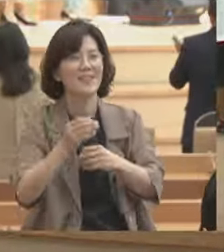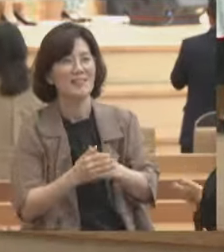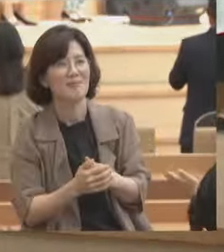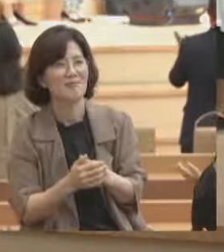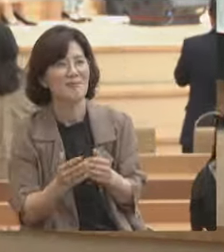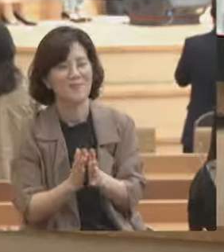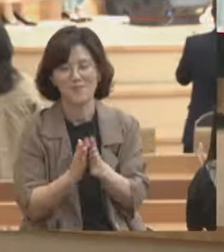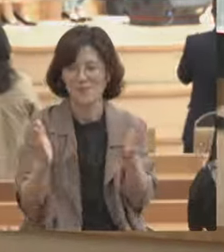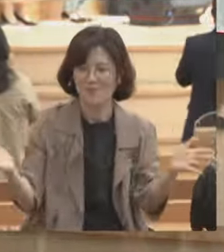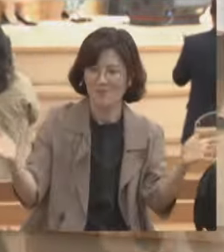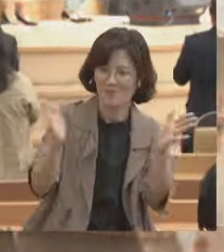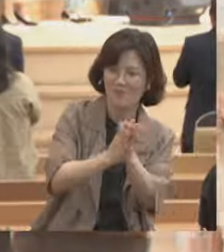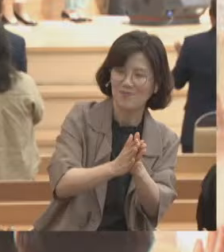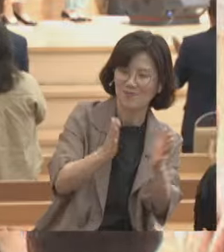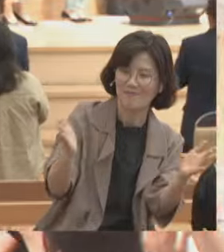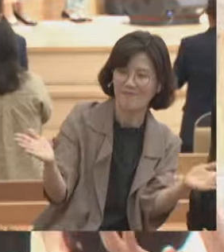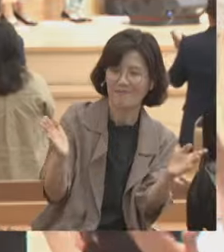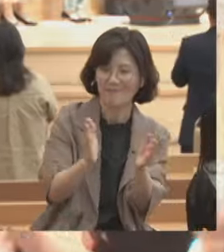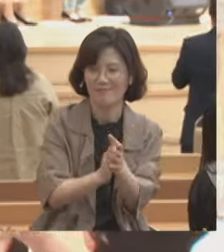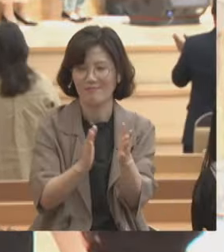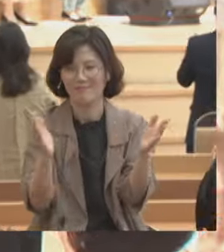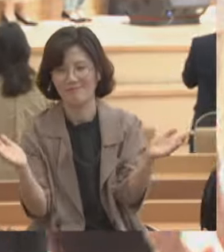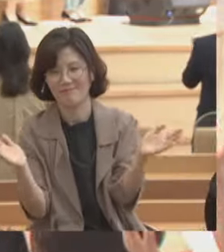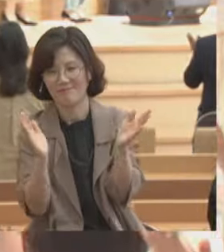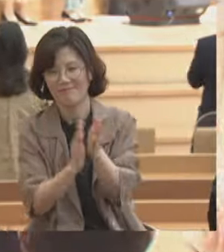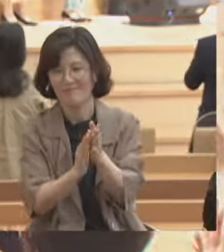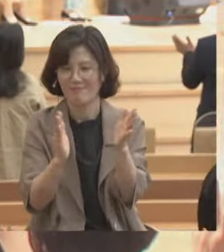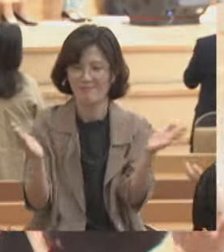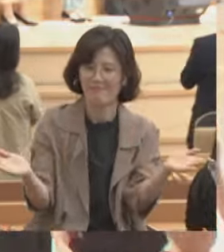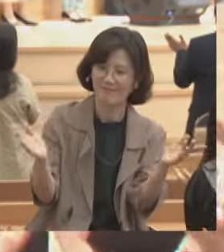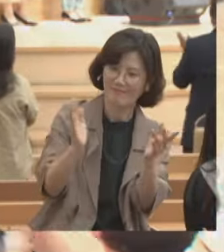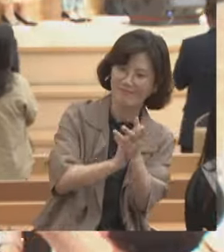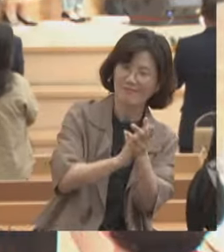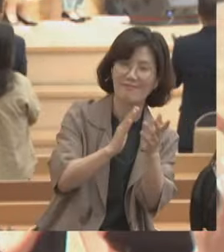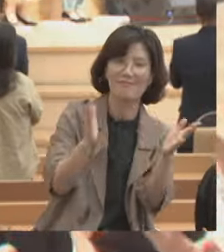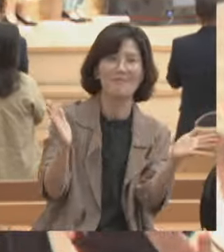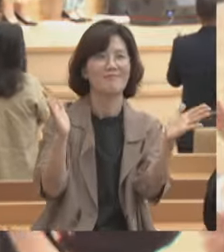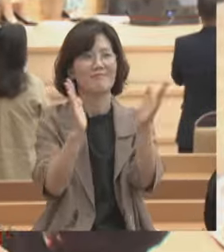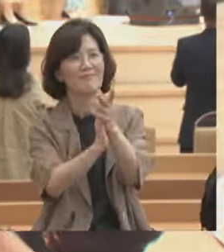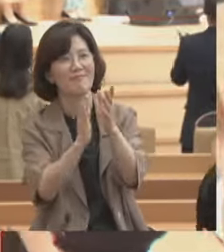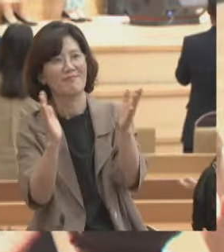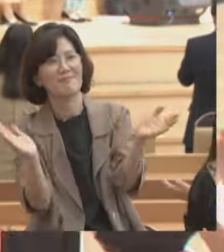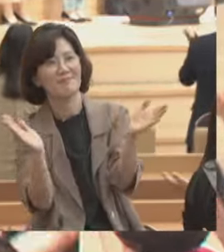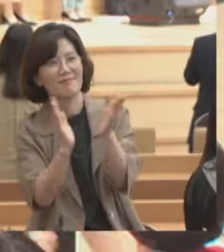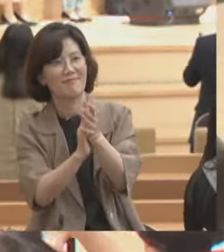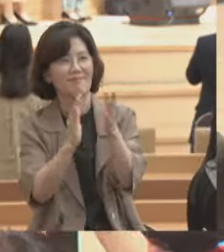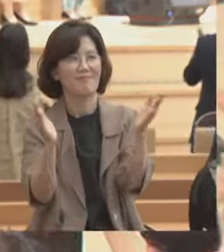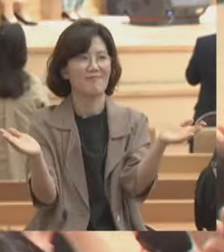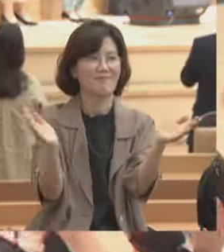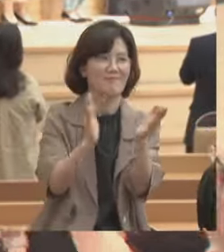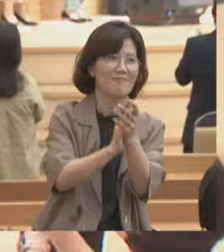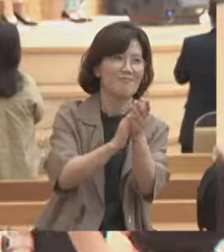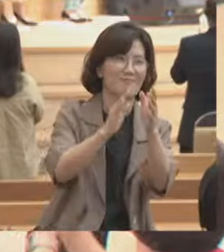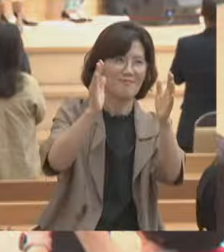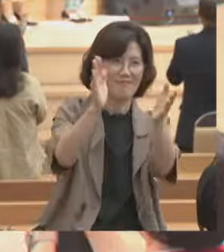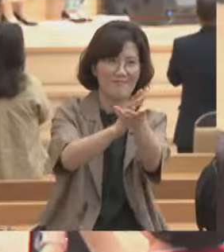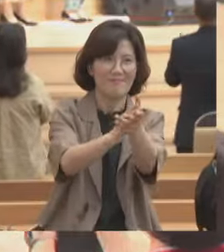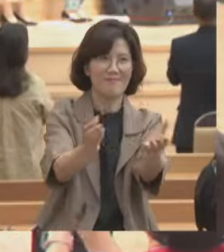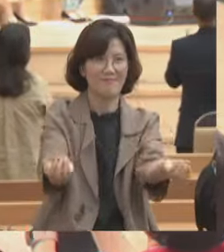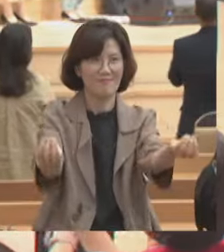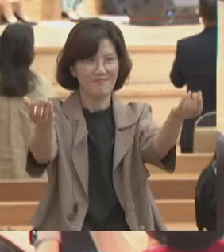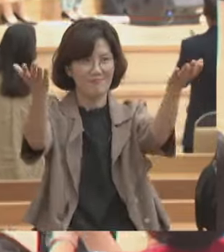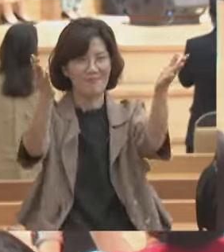우리가 주님의 그 임재 앞에서 자유함과 감사 가운데 예배하며 나아갑니다. 할렐루야